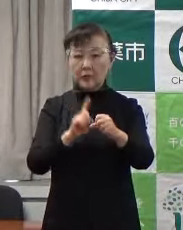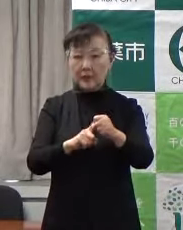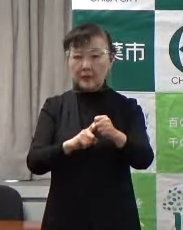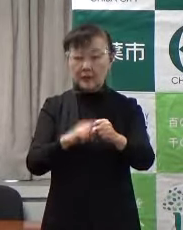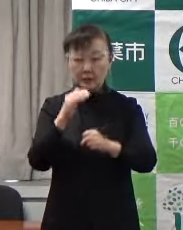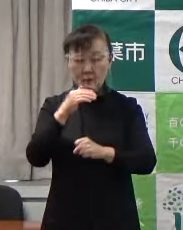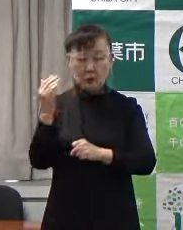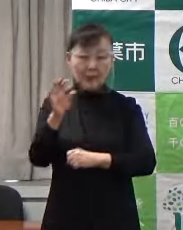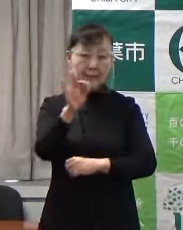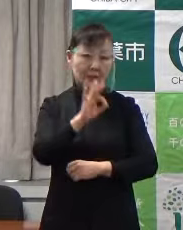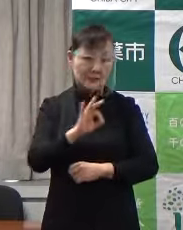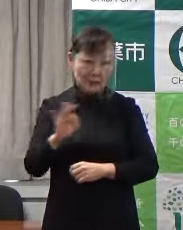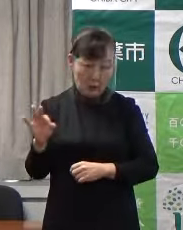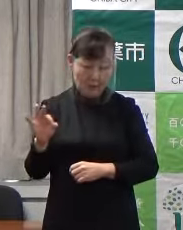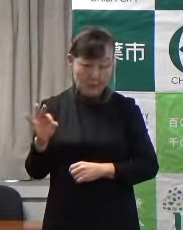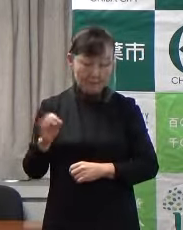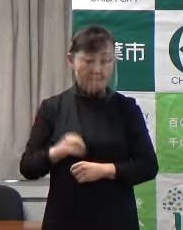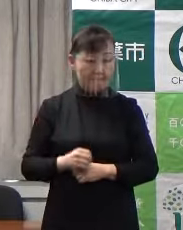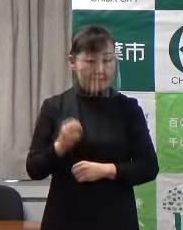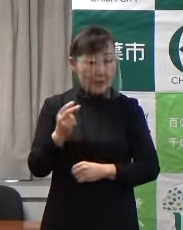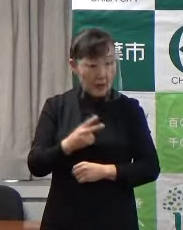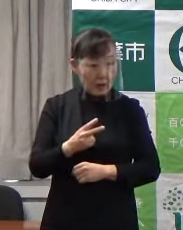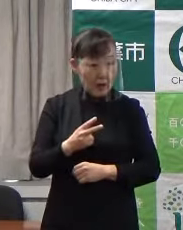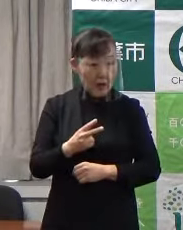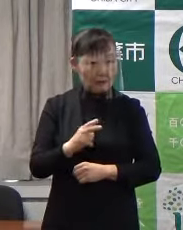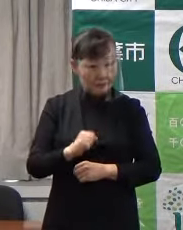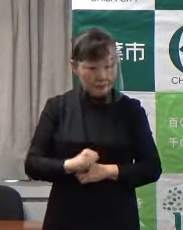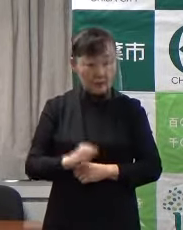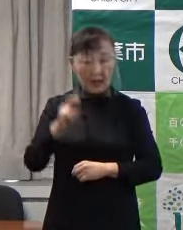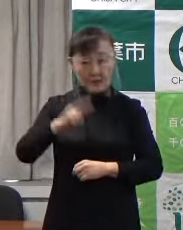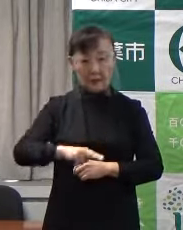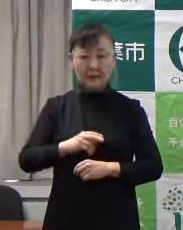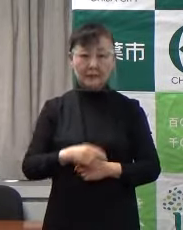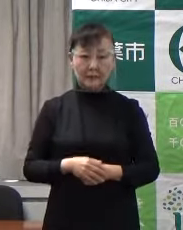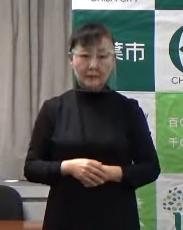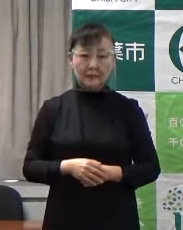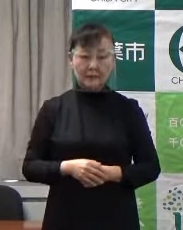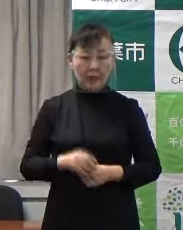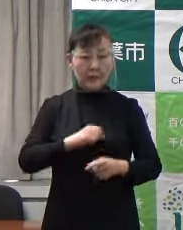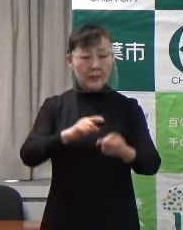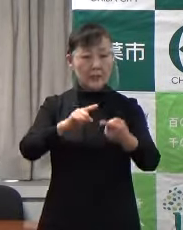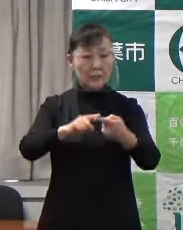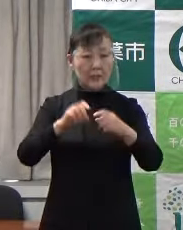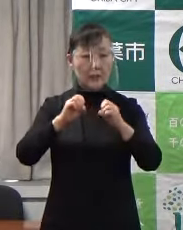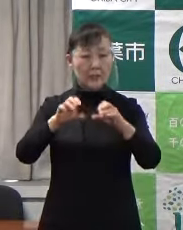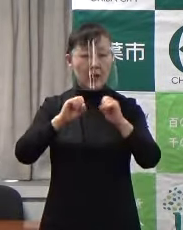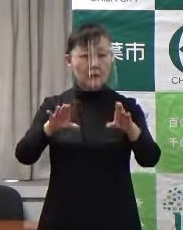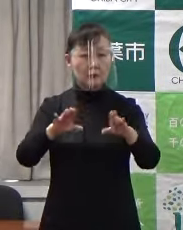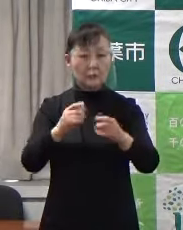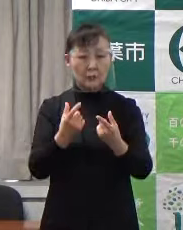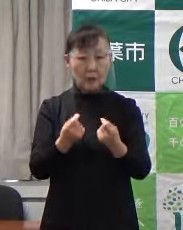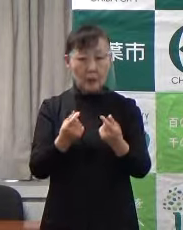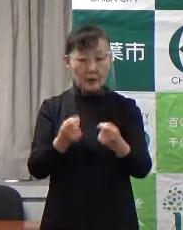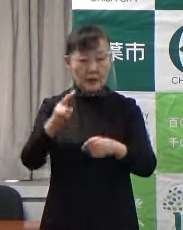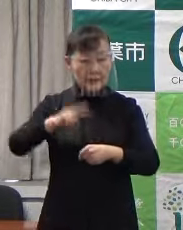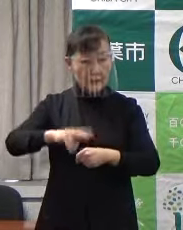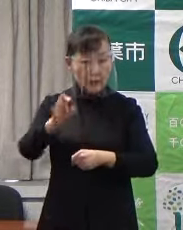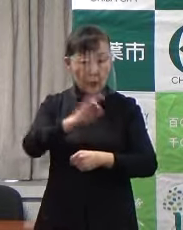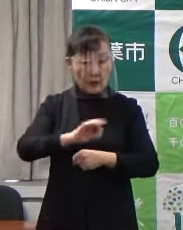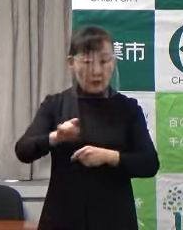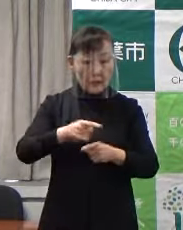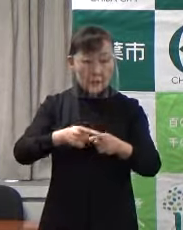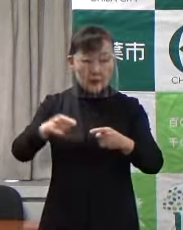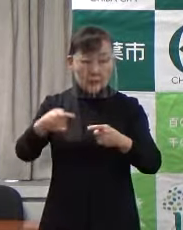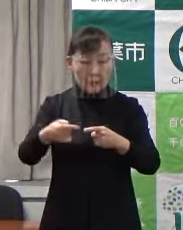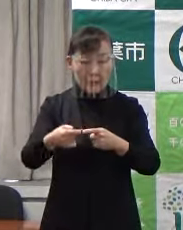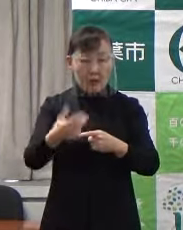優れた新商品および新駅を認定し、積極的に PR を行うとともに、認定商品の一部